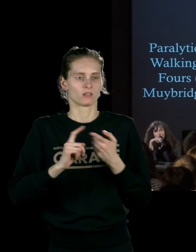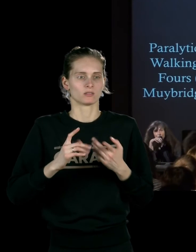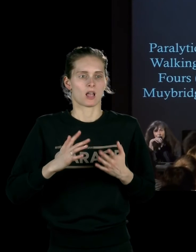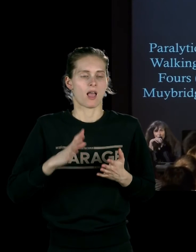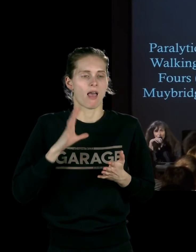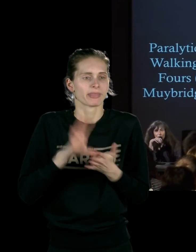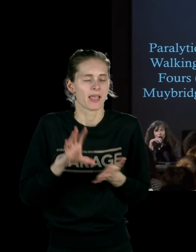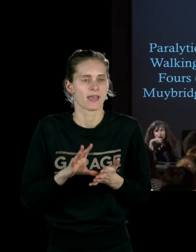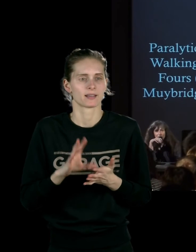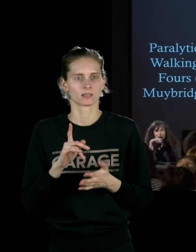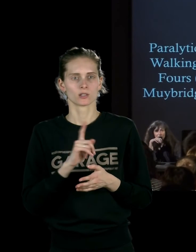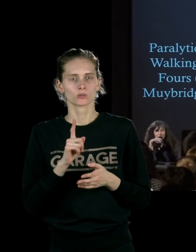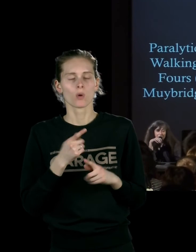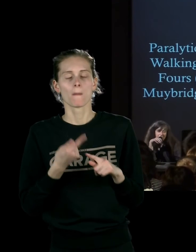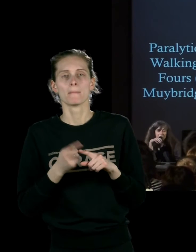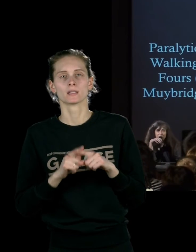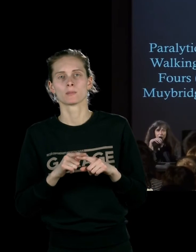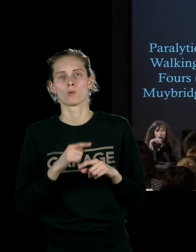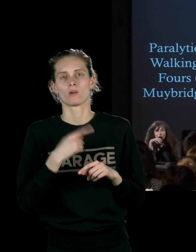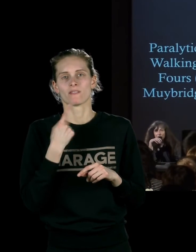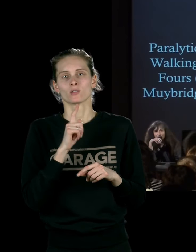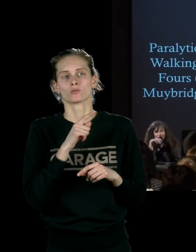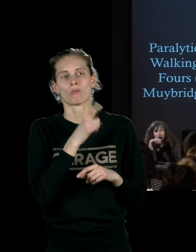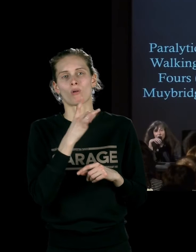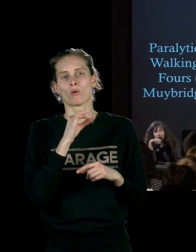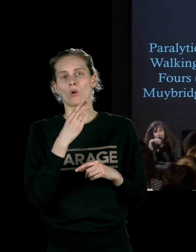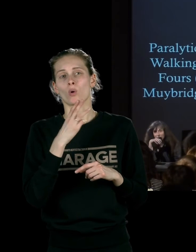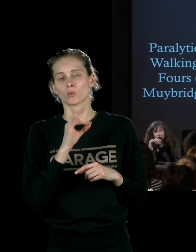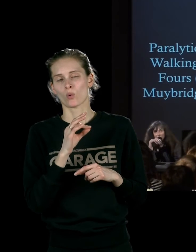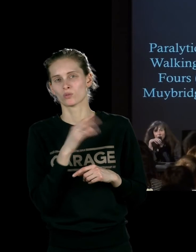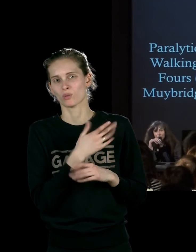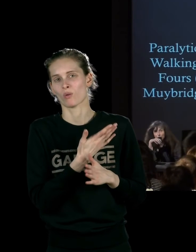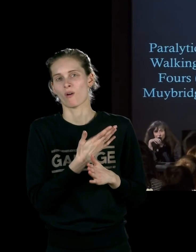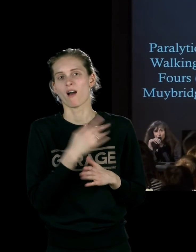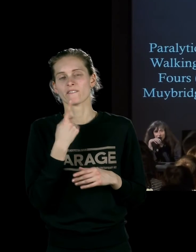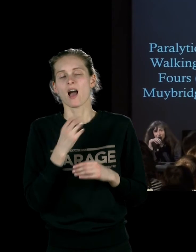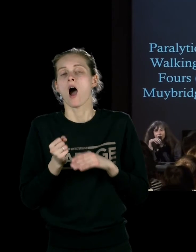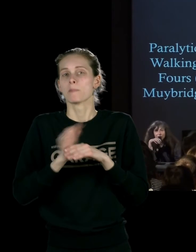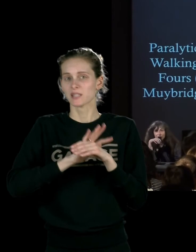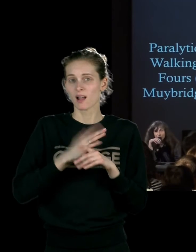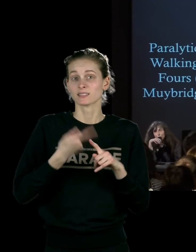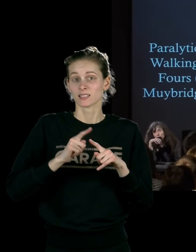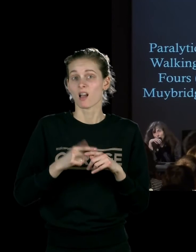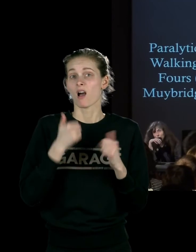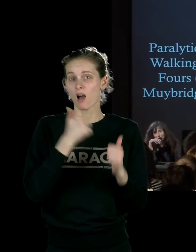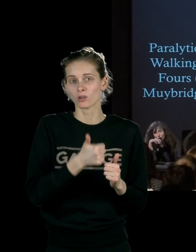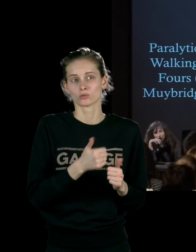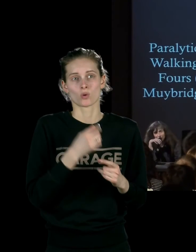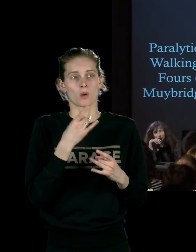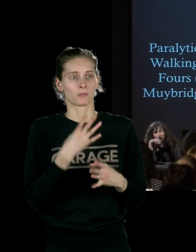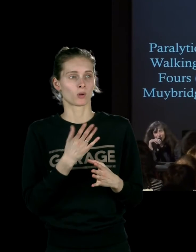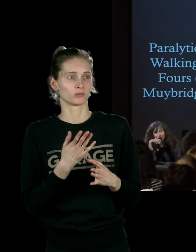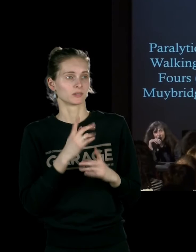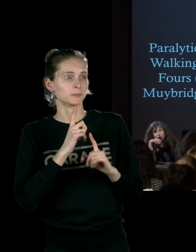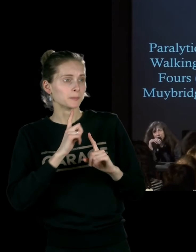ханжеством. Поэтому он как бы считал, что абстракция хороша, в крайнем случае, может быть, декоративная. Тогда пусть там будут